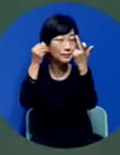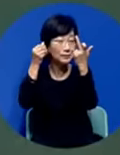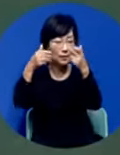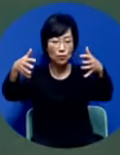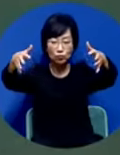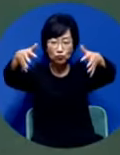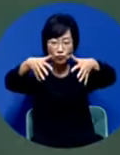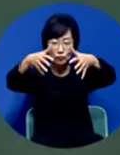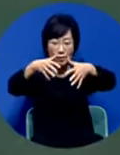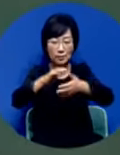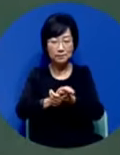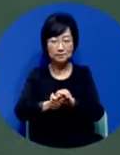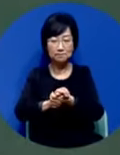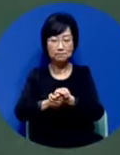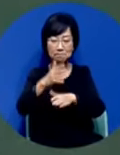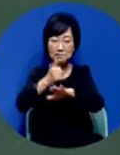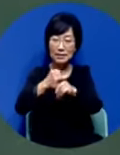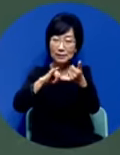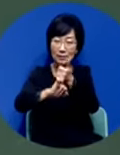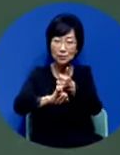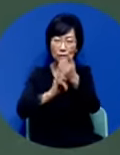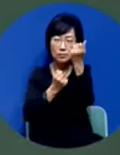임하면 권능받게 될 것이다.